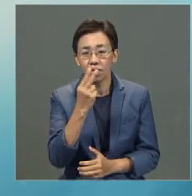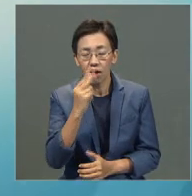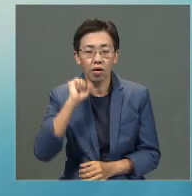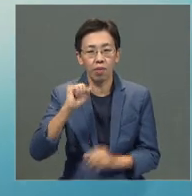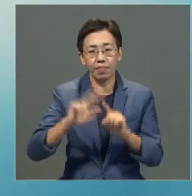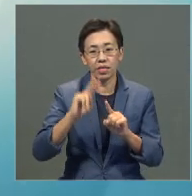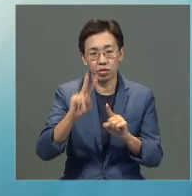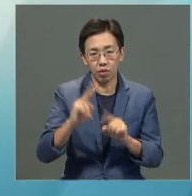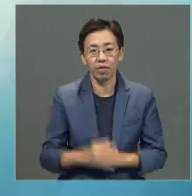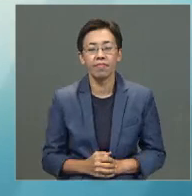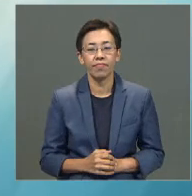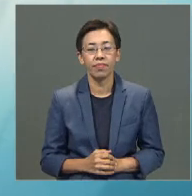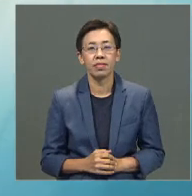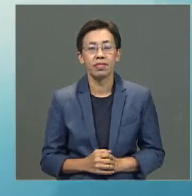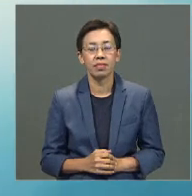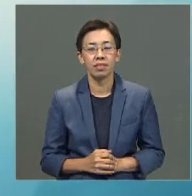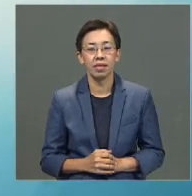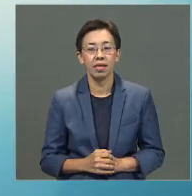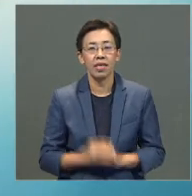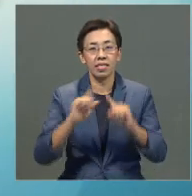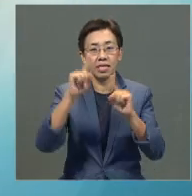รายของวันนี้มาจากประเทศคูเวตนะครับซึ่งทำให้ในตารางนะครับภูเบศเป็นอันดับที่2เราลงมาจากทางอินโดนีเซียนะครับอร่อยละเอียดต่างๆวันนี้ขออนุญาตได้ไปโดยเร็วนะครับเพราะว่าโดยส่วนใหญ่แล้วก็จะเป็นวัยแรงงานนะครับที่กลับมาจากทางประเทศคูเวตนะครับแล้วก็อาการไม่ได้มีมากมีบ้างบาง